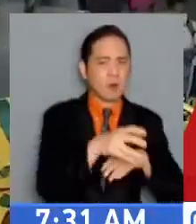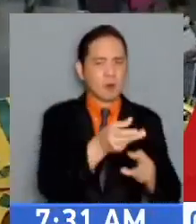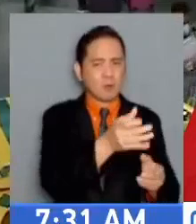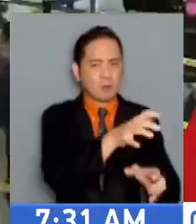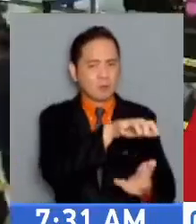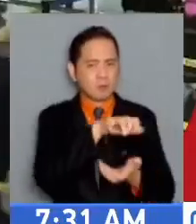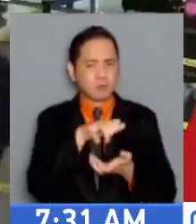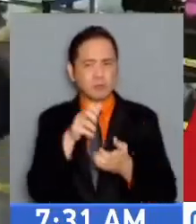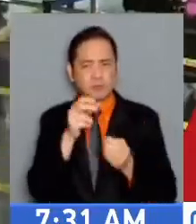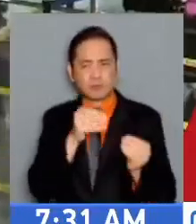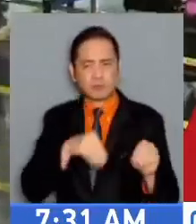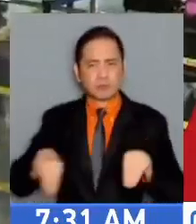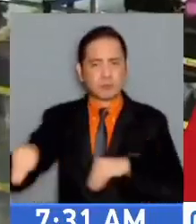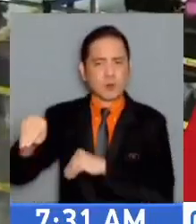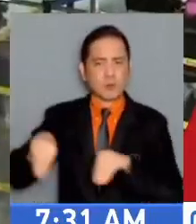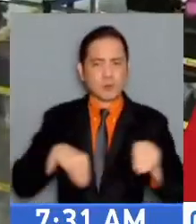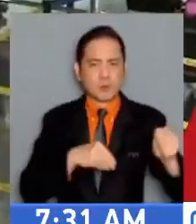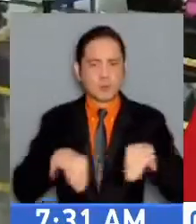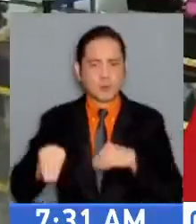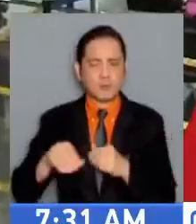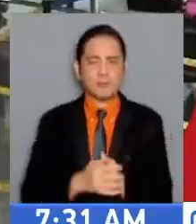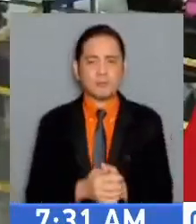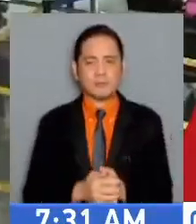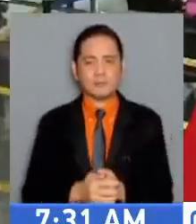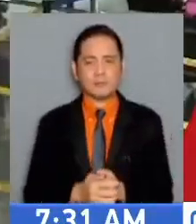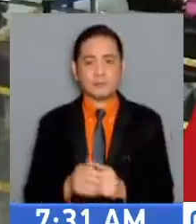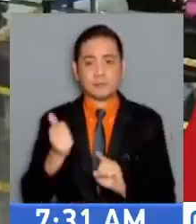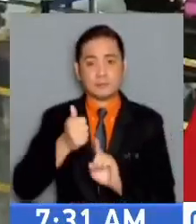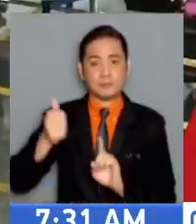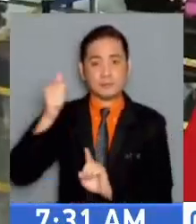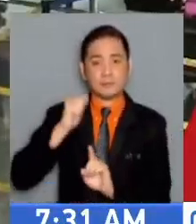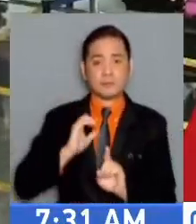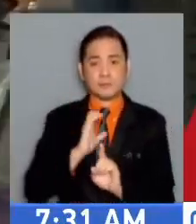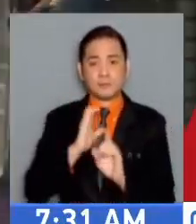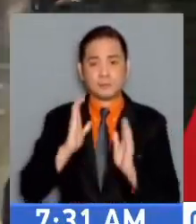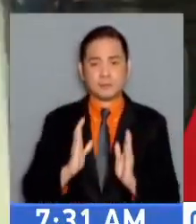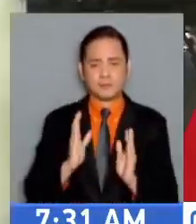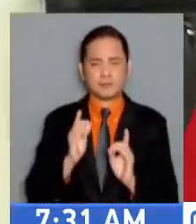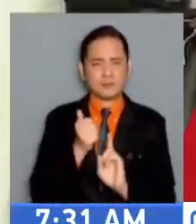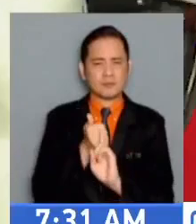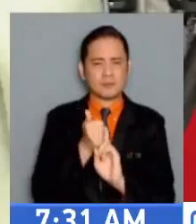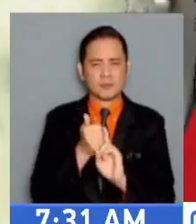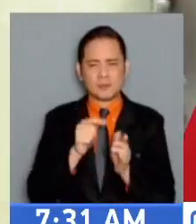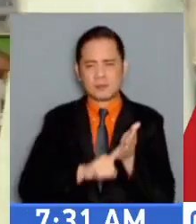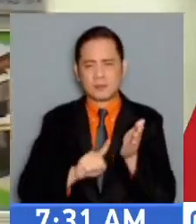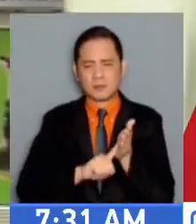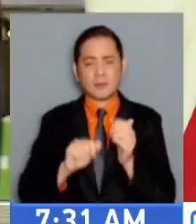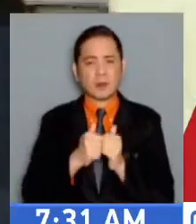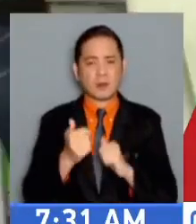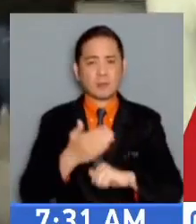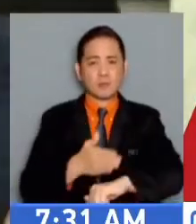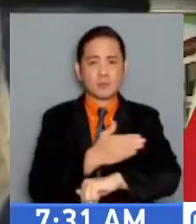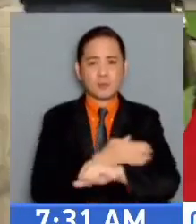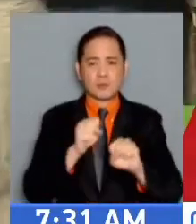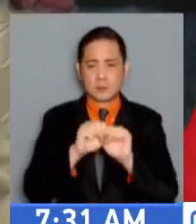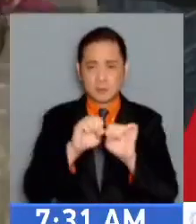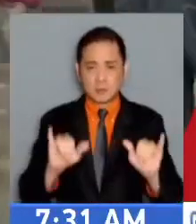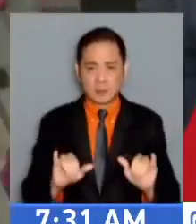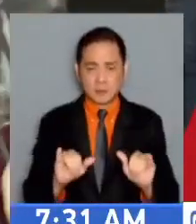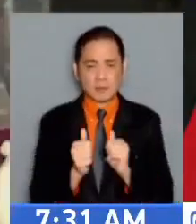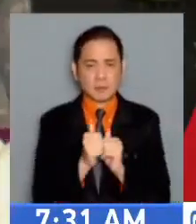trafficking. Inaaral po ngayon ni Commissioner Tansinko on how to improve yung ating mga systems para madagdagan po ng mga